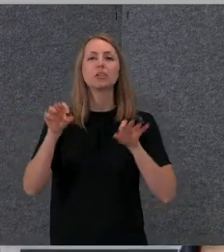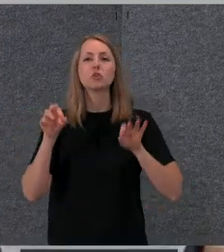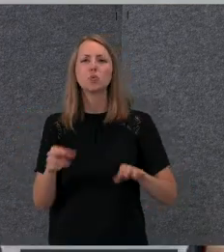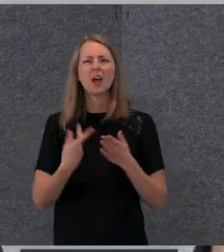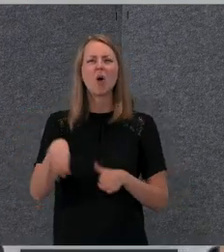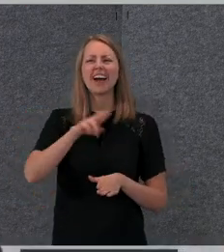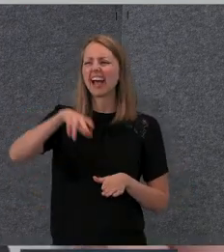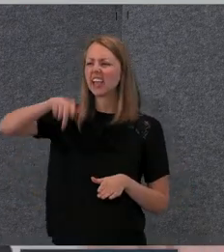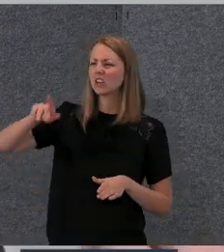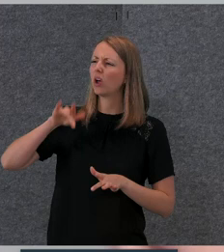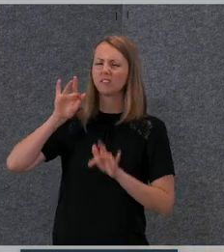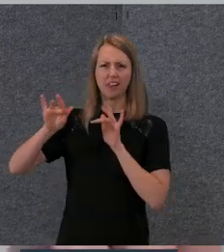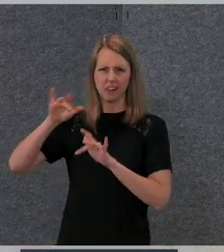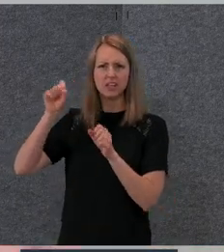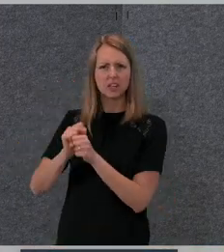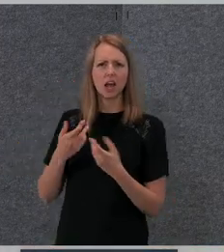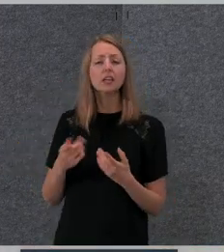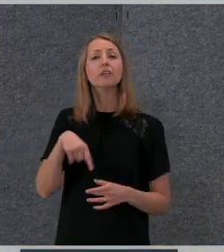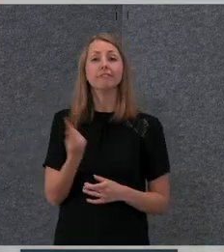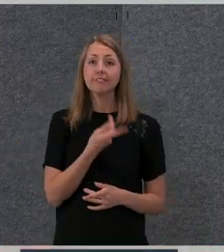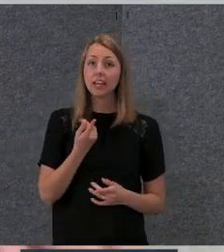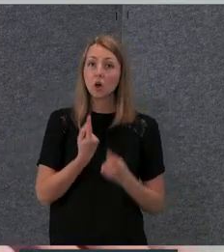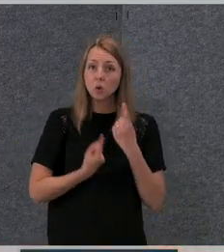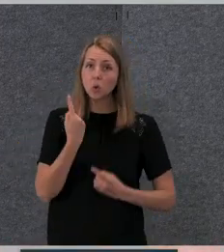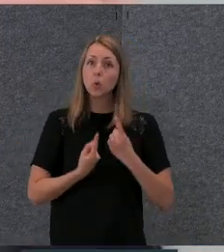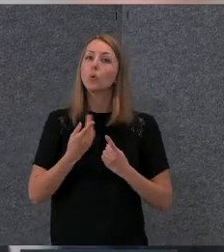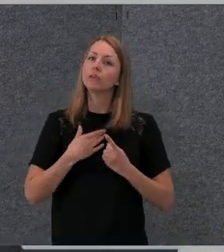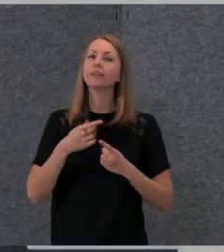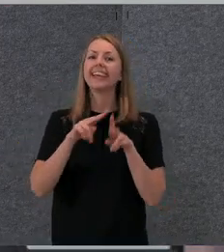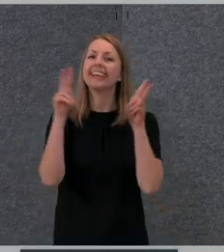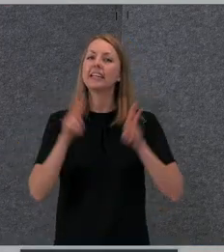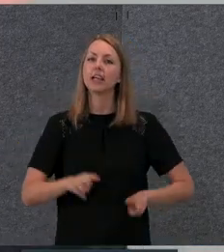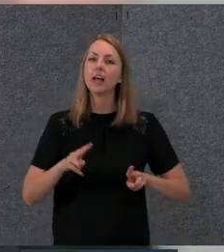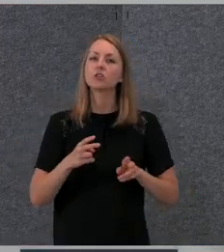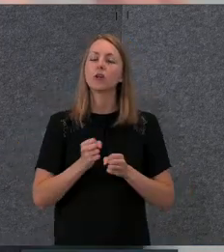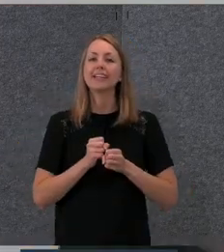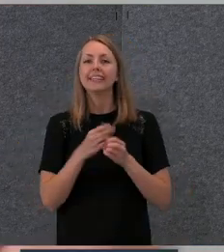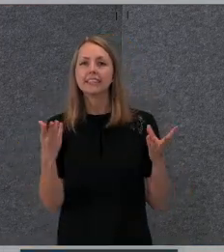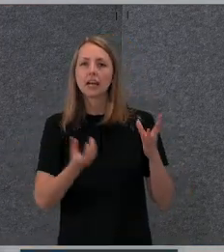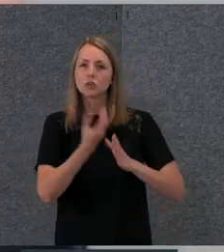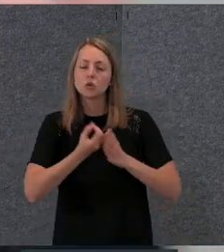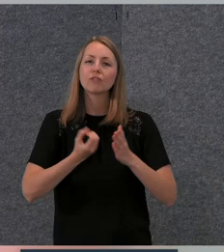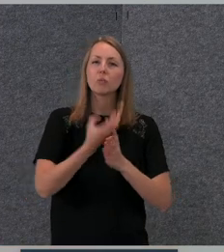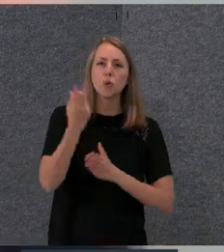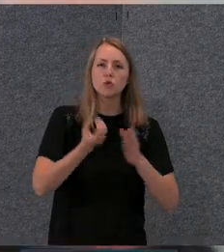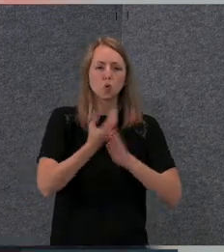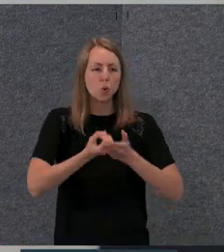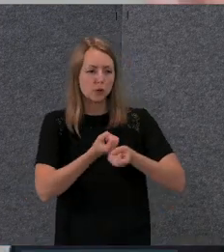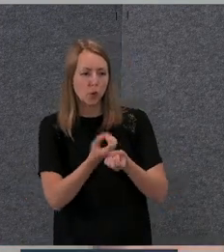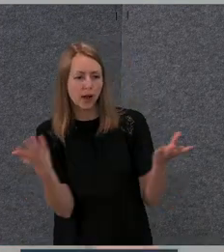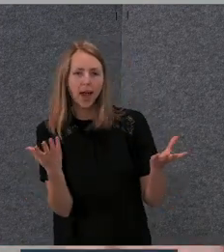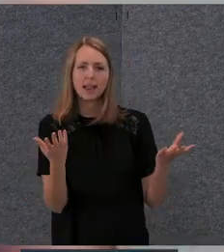zu argumentieren. Wir stehen für eine internationale, transkulturelle, multikulturelle,